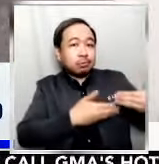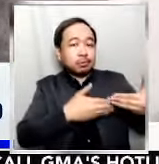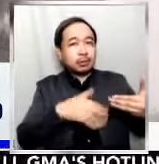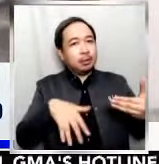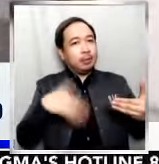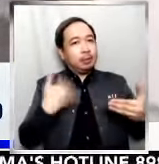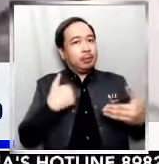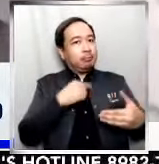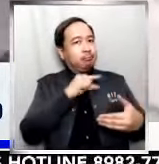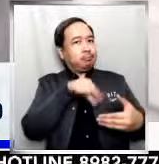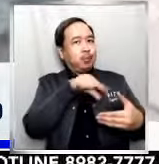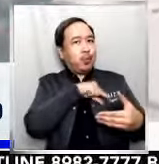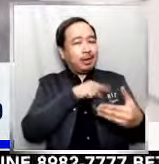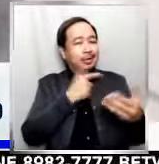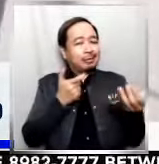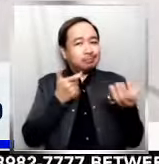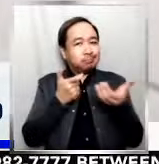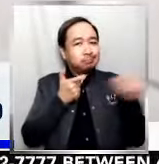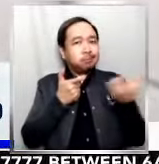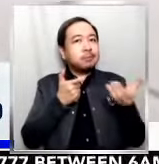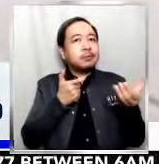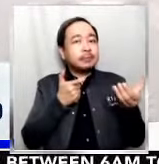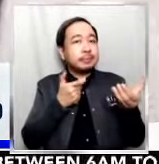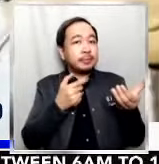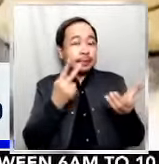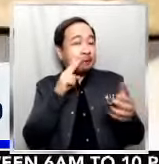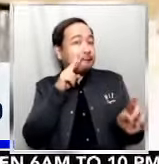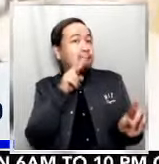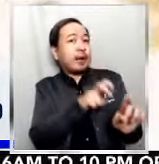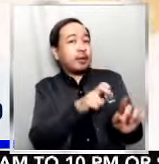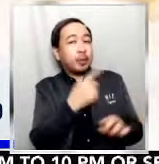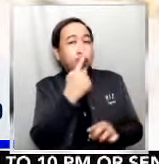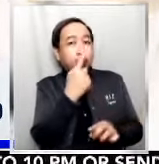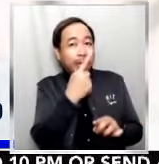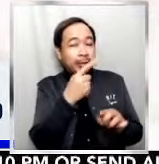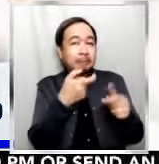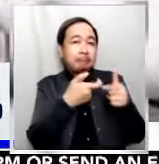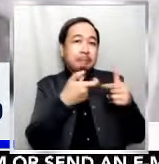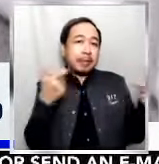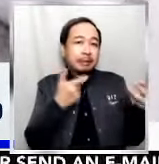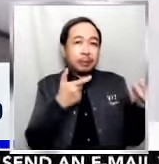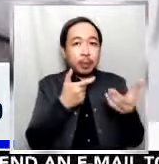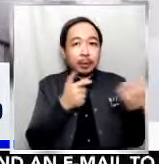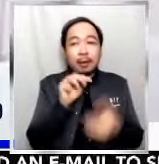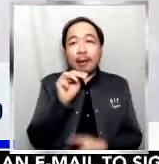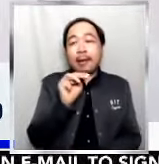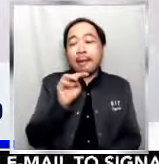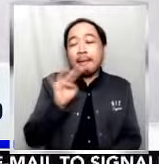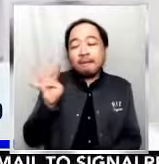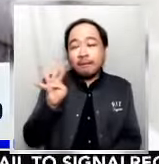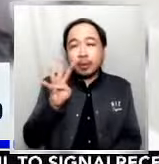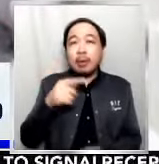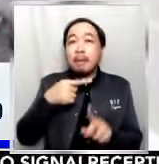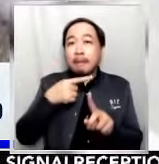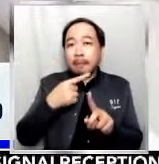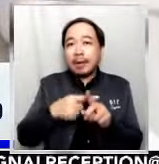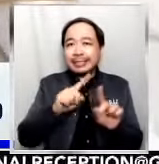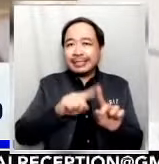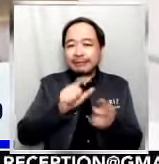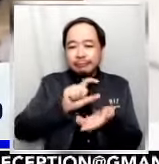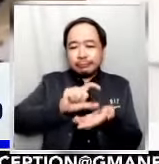baril. Nakuha sa tatlong suspect ang isang shotgun, dalawang M4 rifle at mga bala. Ang grupo natuntun daw